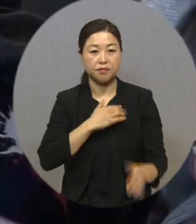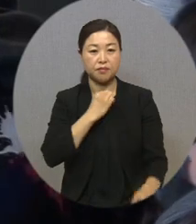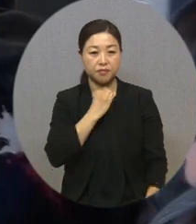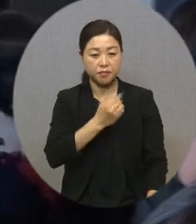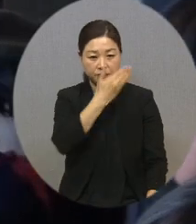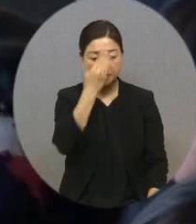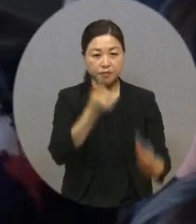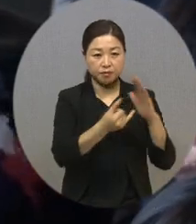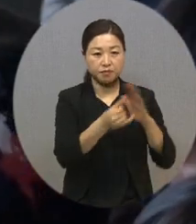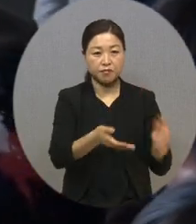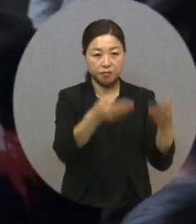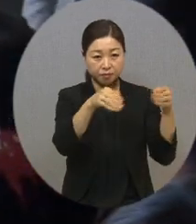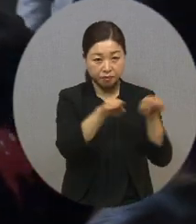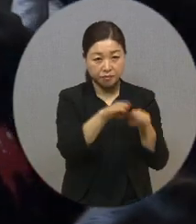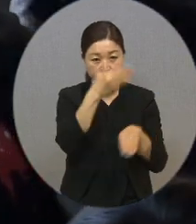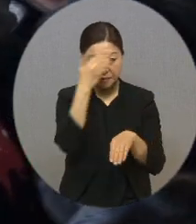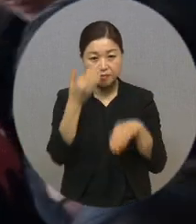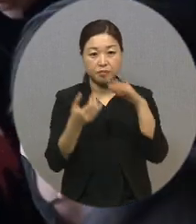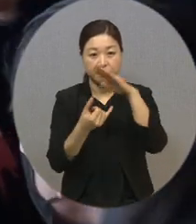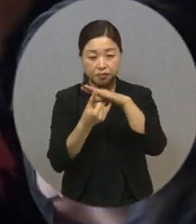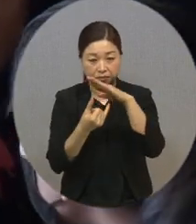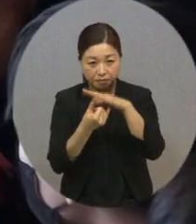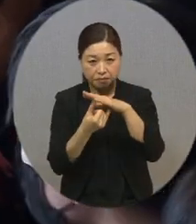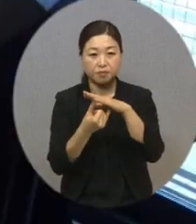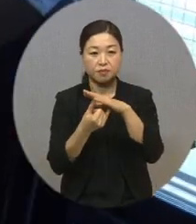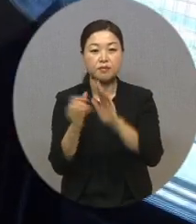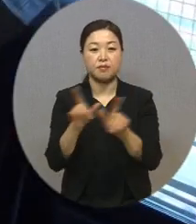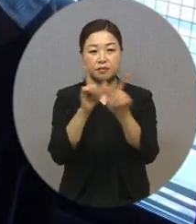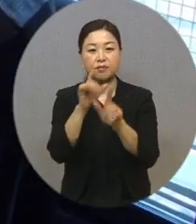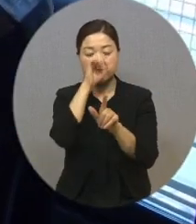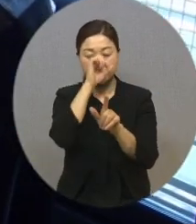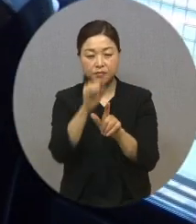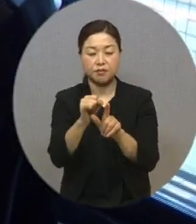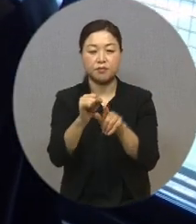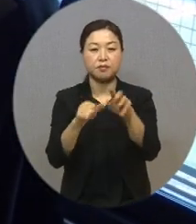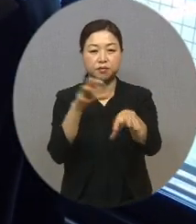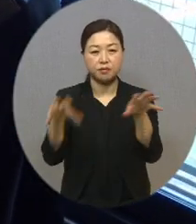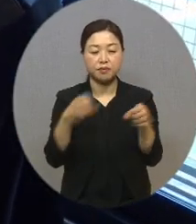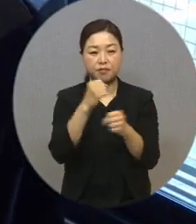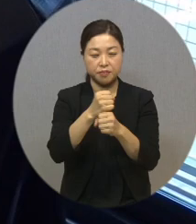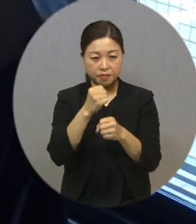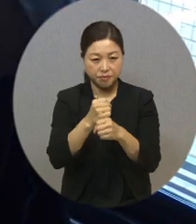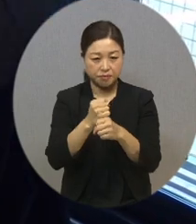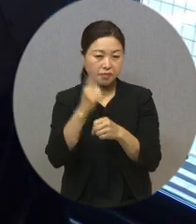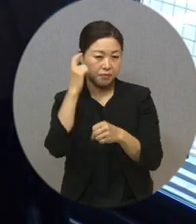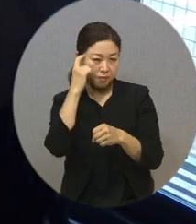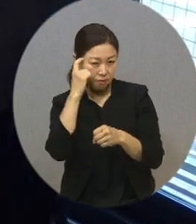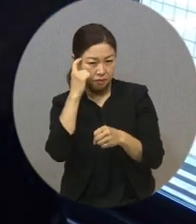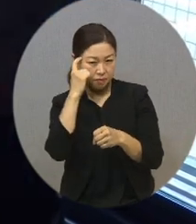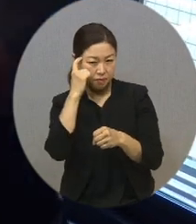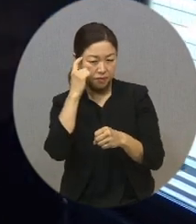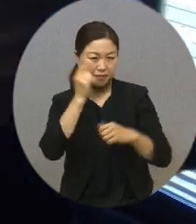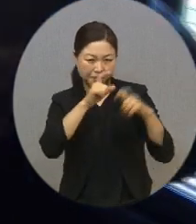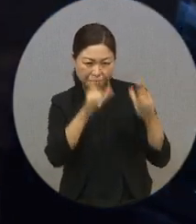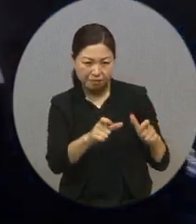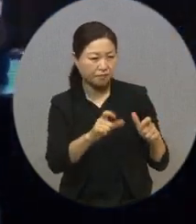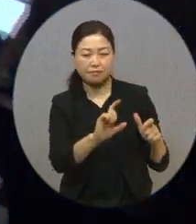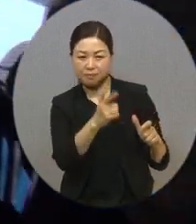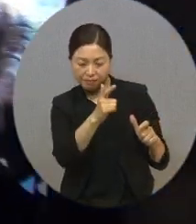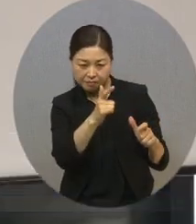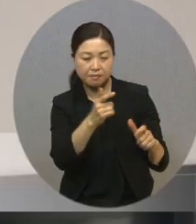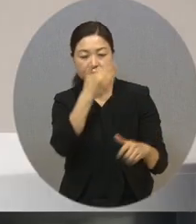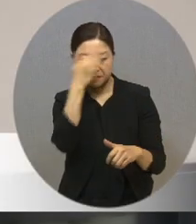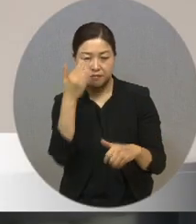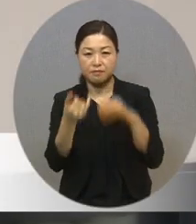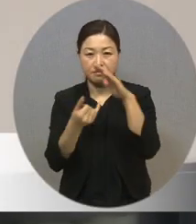시설과 청소년이 살기 좋은 마을 만들기로 틀에 고정되어 있지 않는 그들만의 생각을